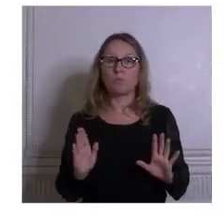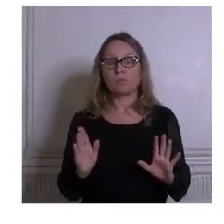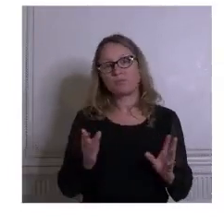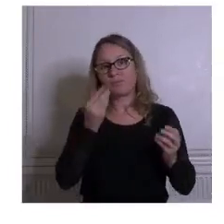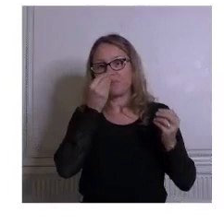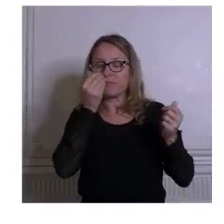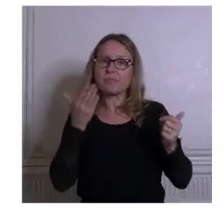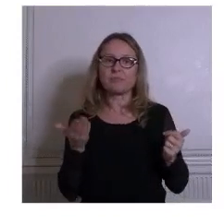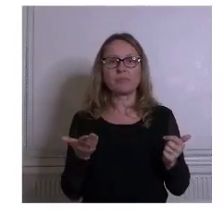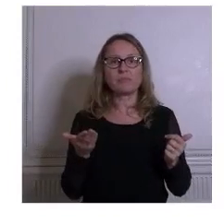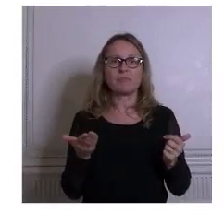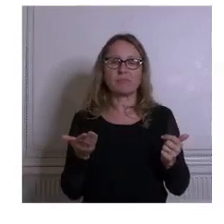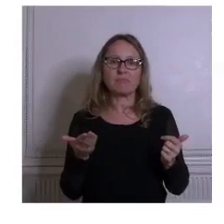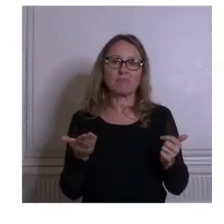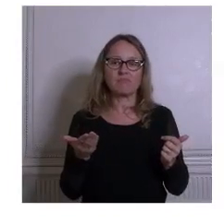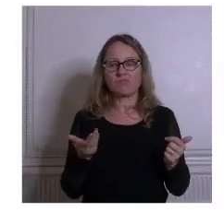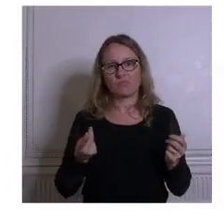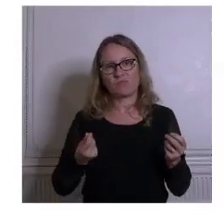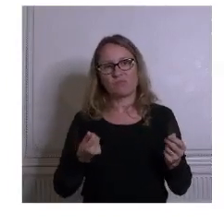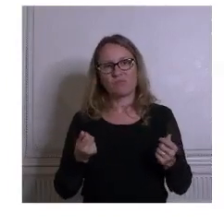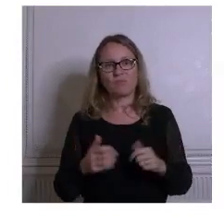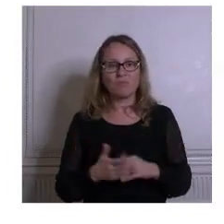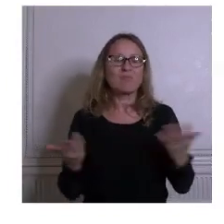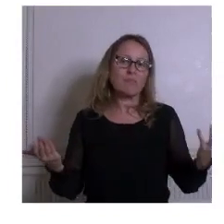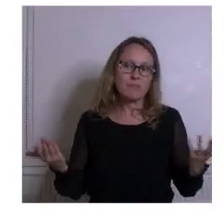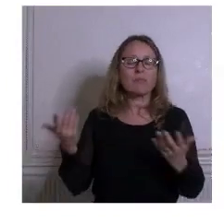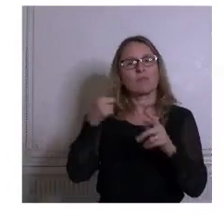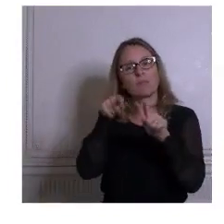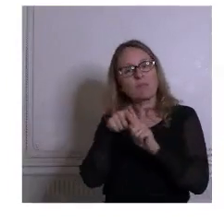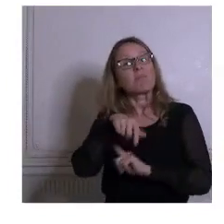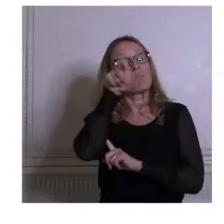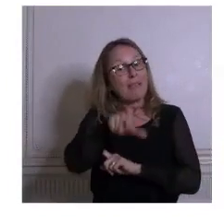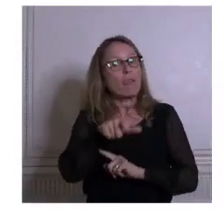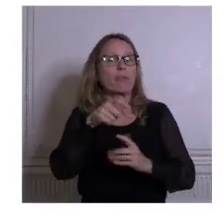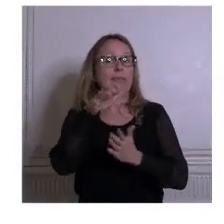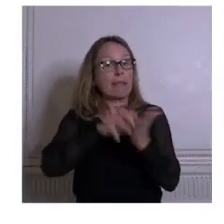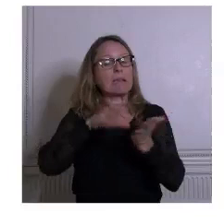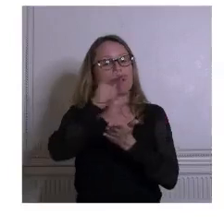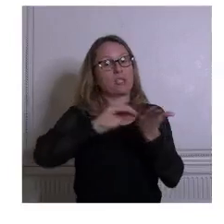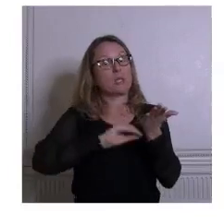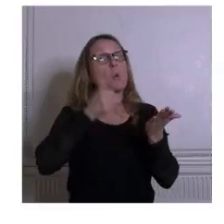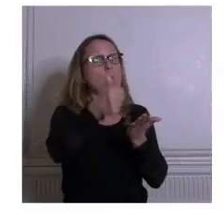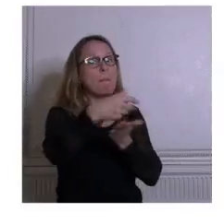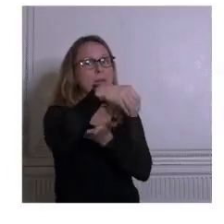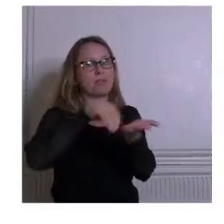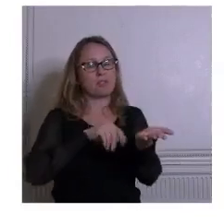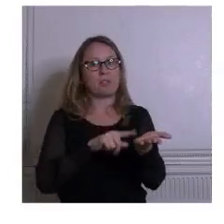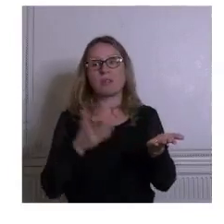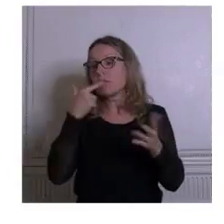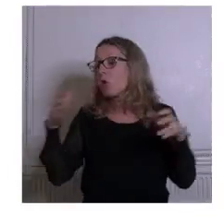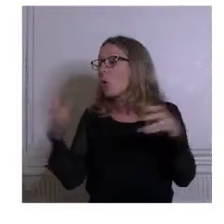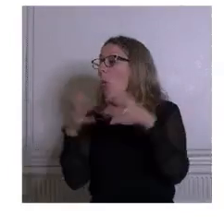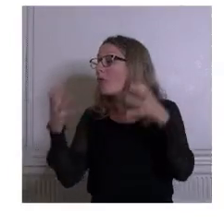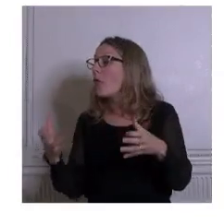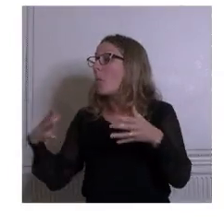qu'on espère fortement que ça soit la prochaine étape. Et le deuxième point qu'on vous a demandé aussi d'intégrer, c'était